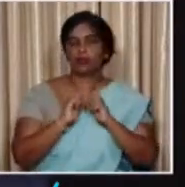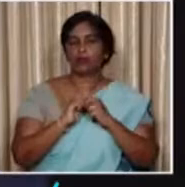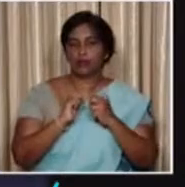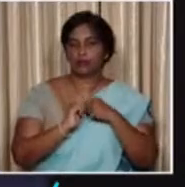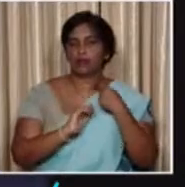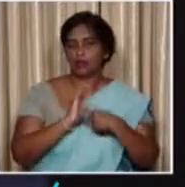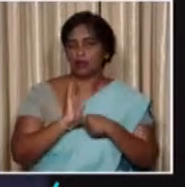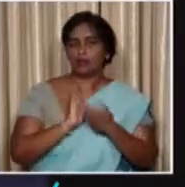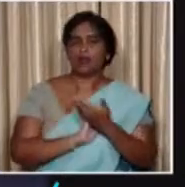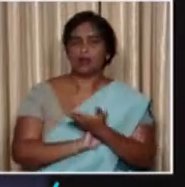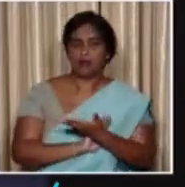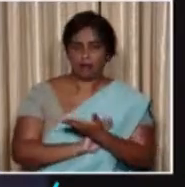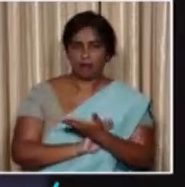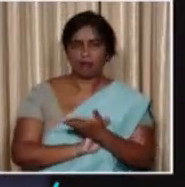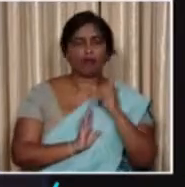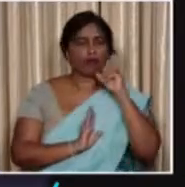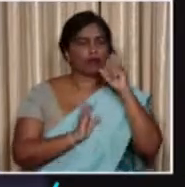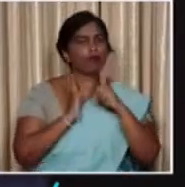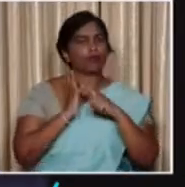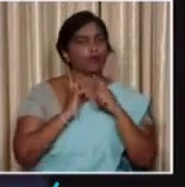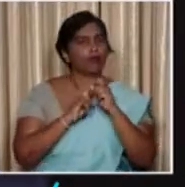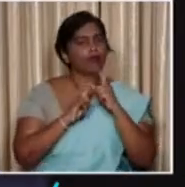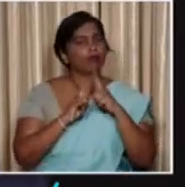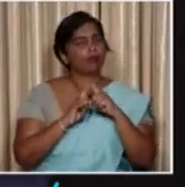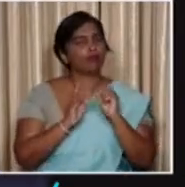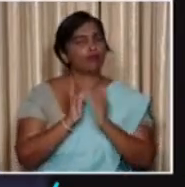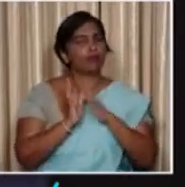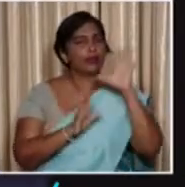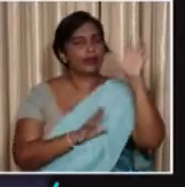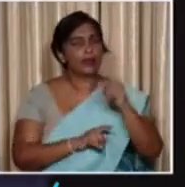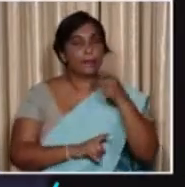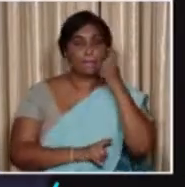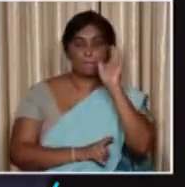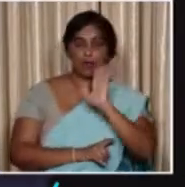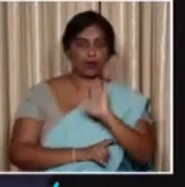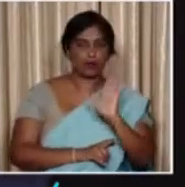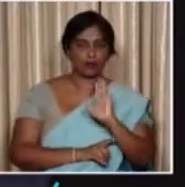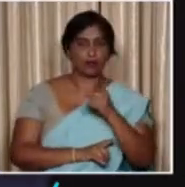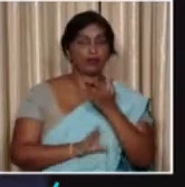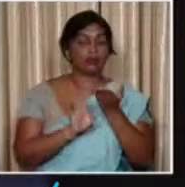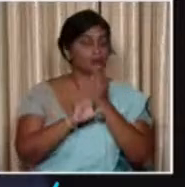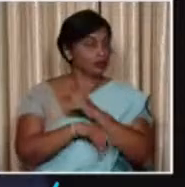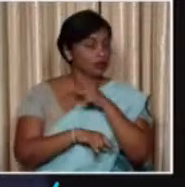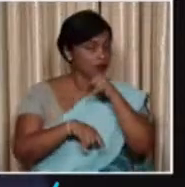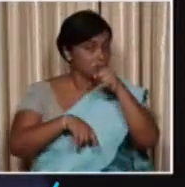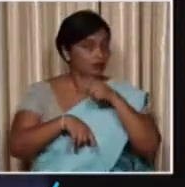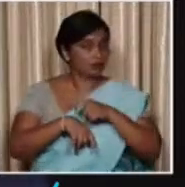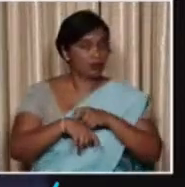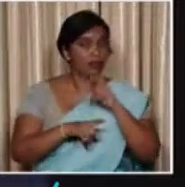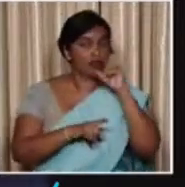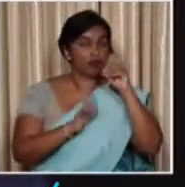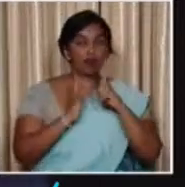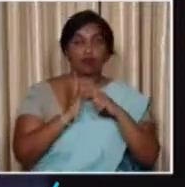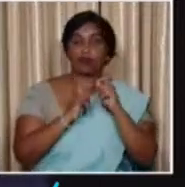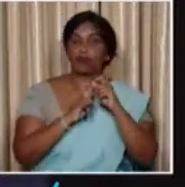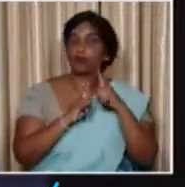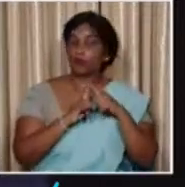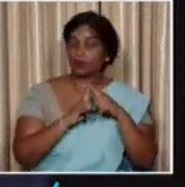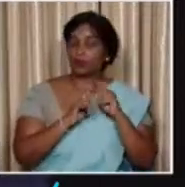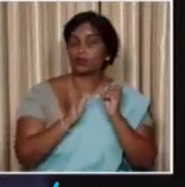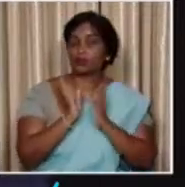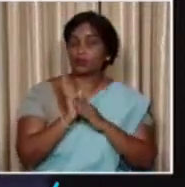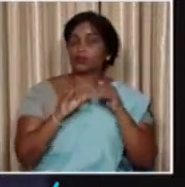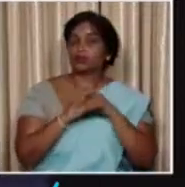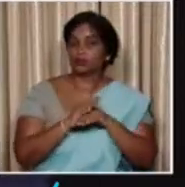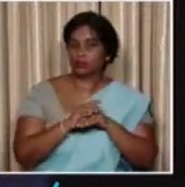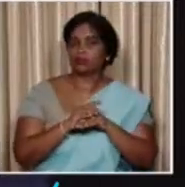නිර්මාණය තියෙන වෙලාවේ කෝප් කමිටුවට මේක ගේන ප්‍රමාද කරන්න එපා කියලා. ඒ වෙලාවේදී කෝප් කමිටුවේ ක්‍රියාකාරීත්වය